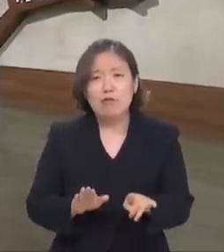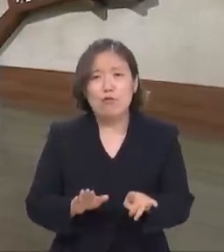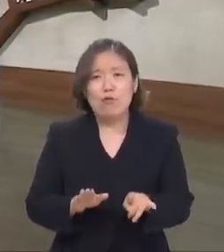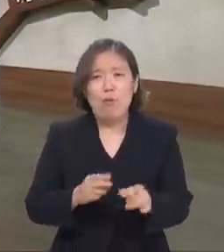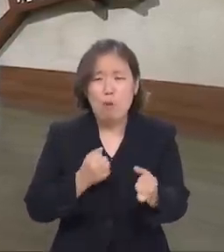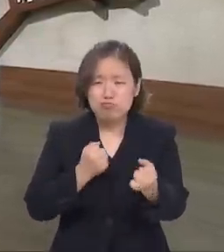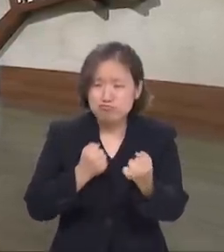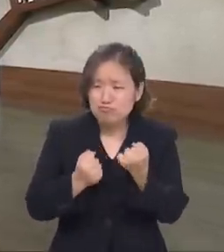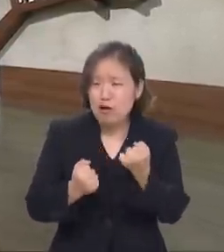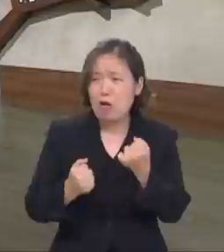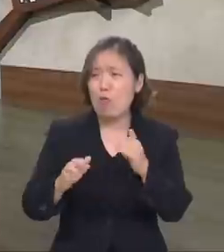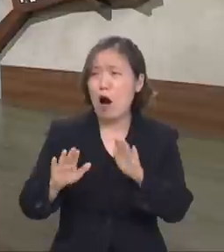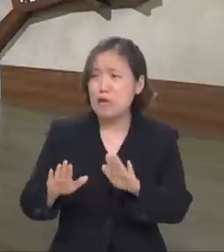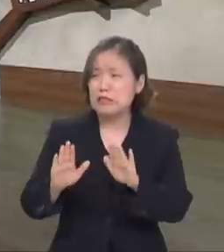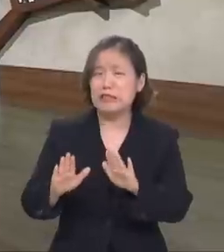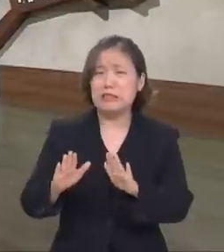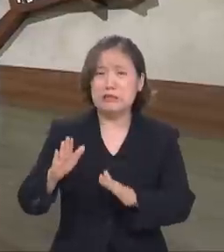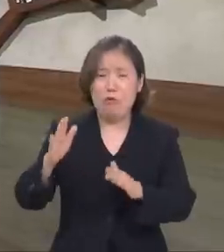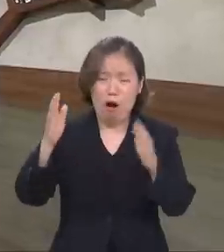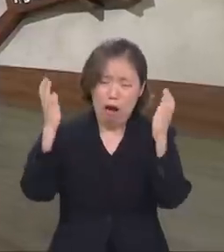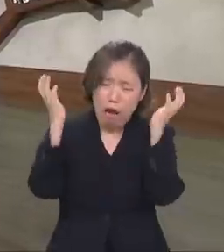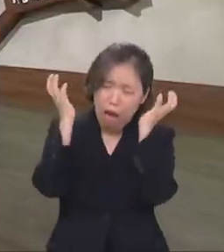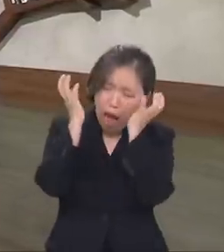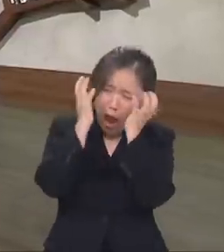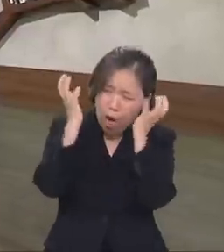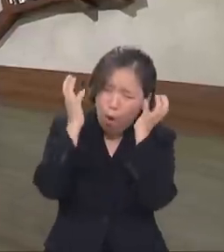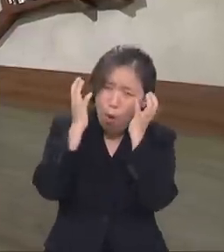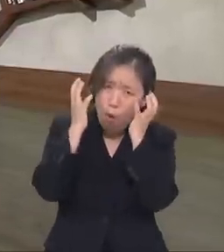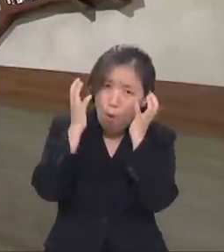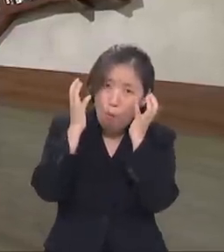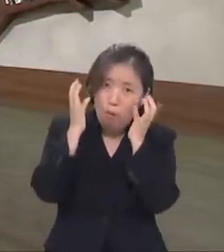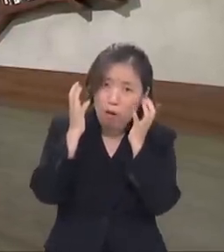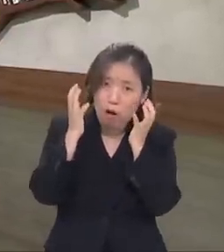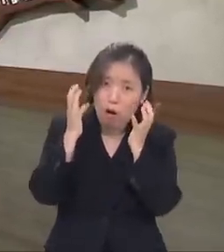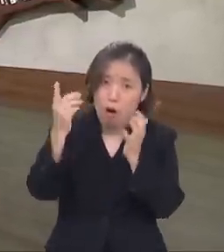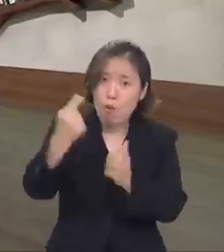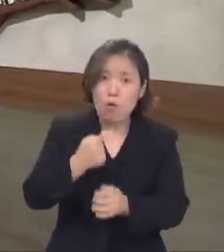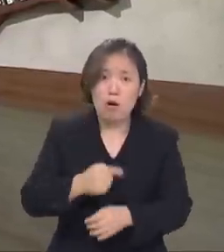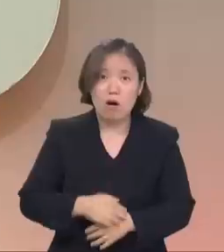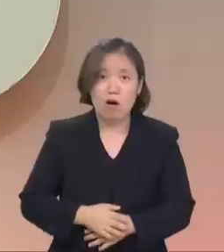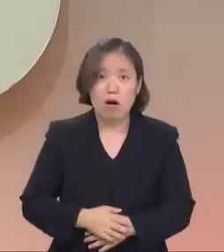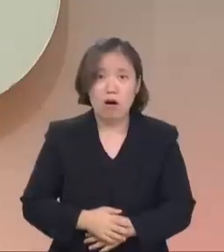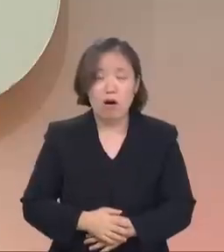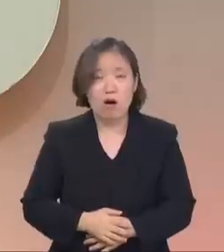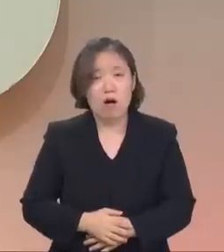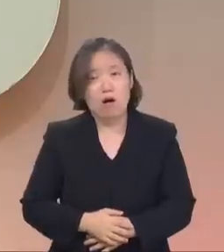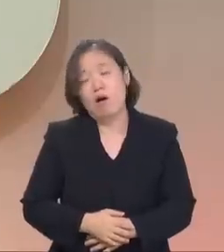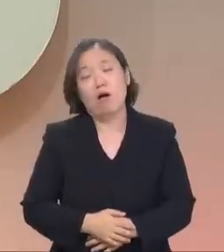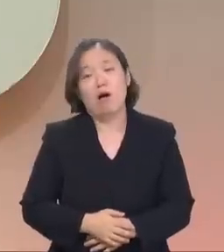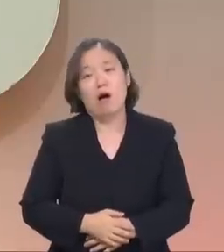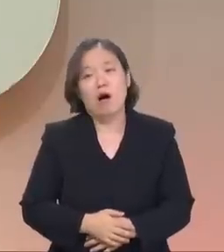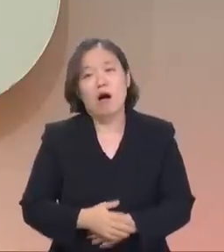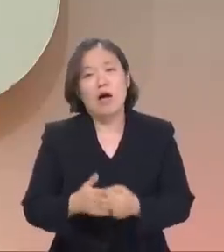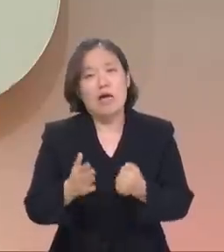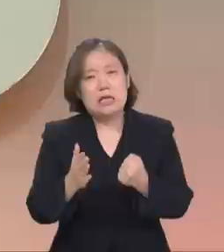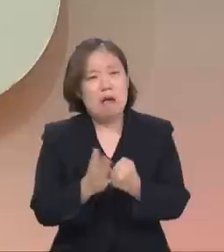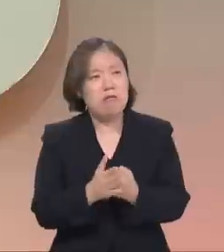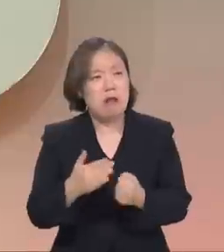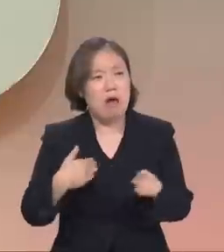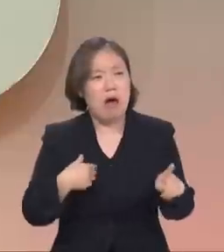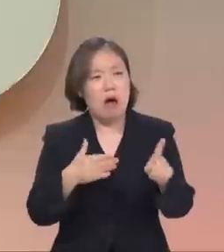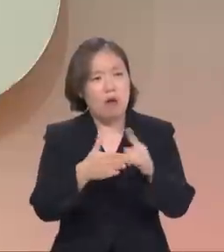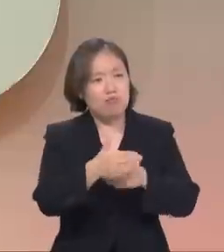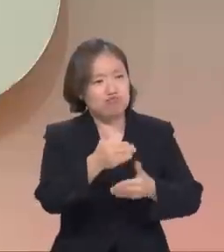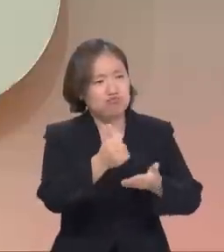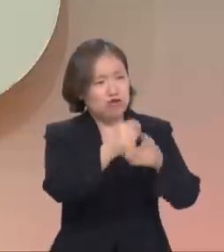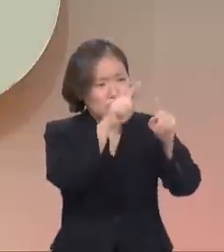닥치니까 그 집에 한쪽에 모셔 놓은 불단 앞에서 가지고 부처님께 막 원망의 소리를